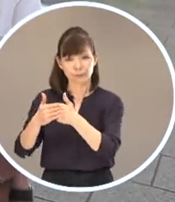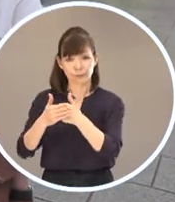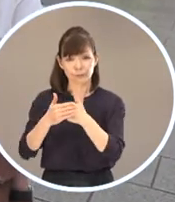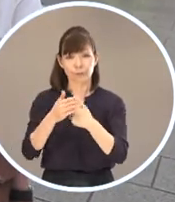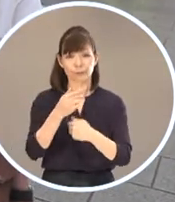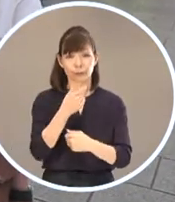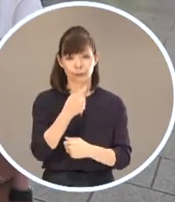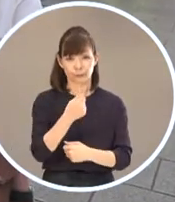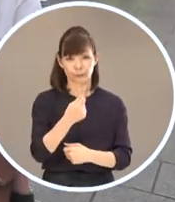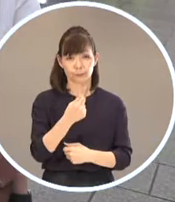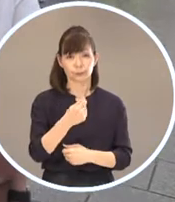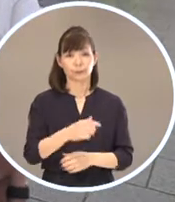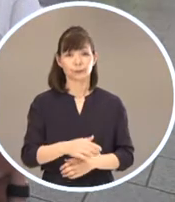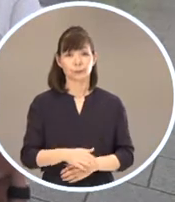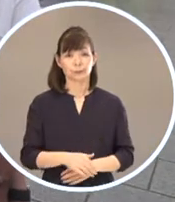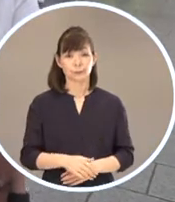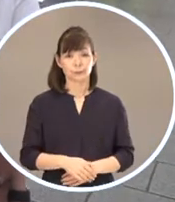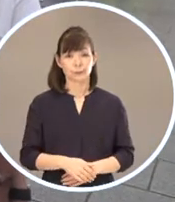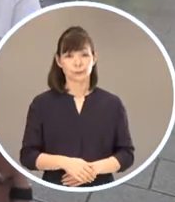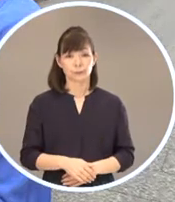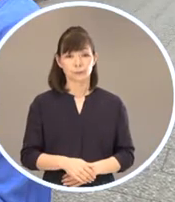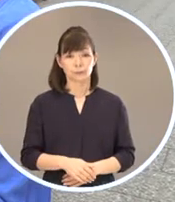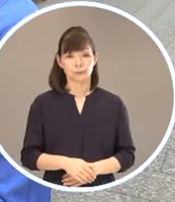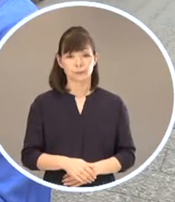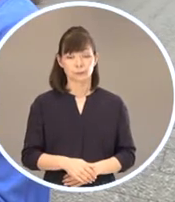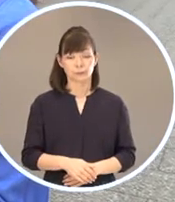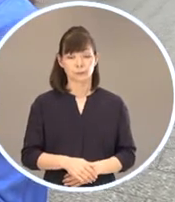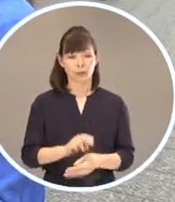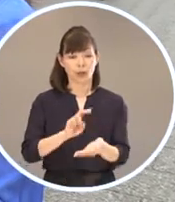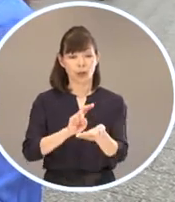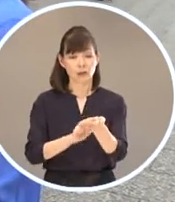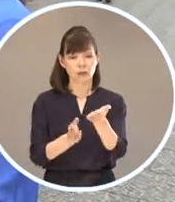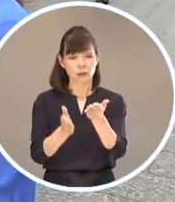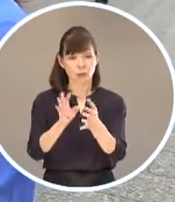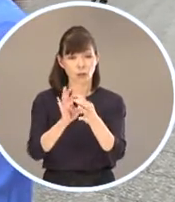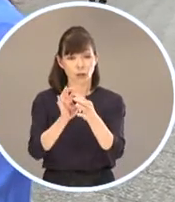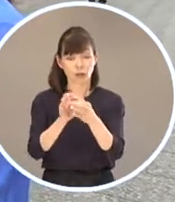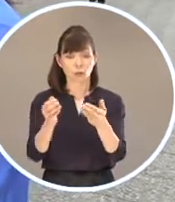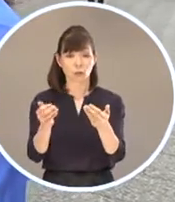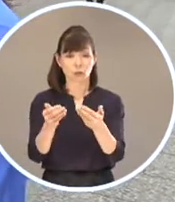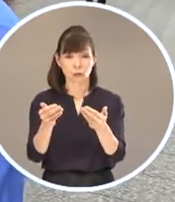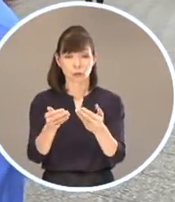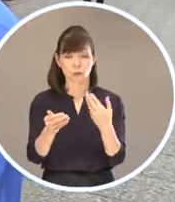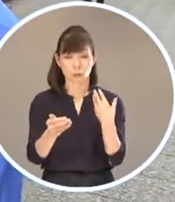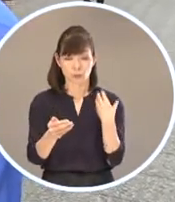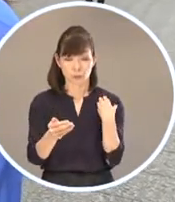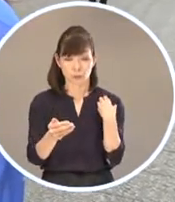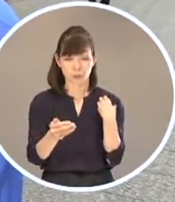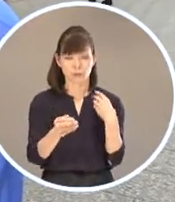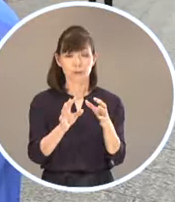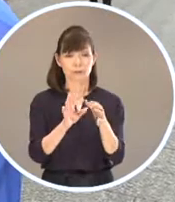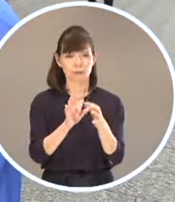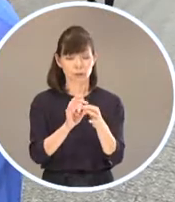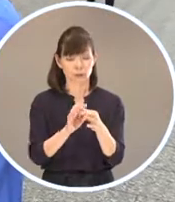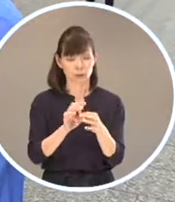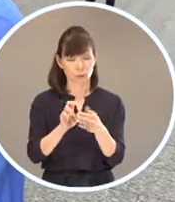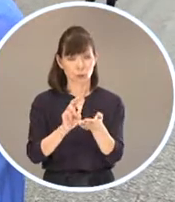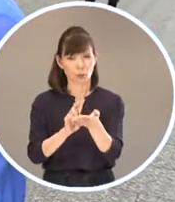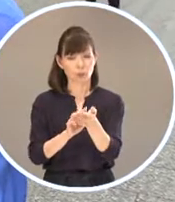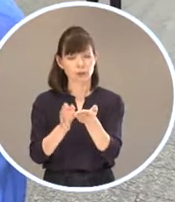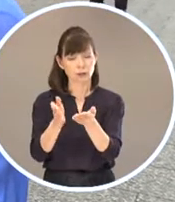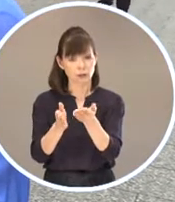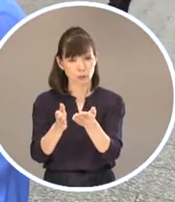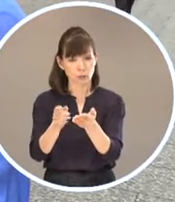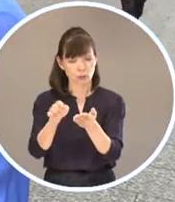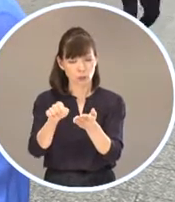ければいいかなと思います。 医療関係のこと携わってるんで、そっちの方をやっぱりちょっと